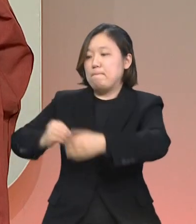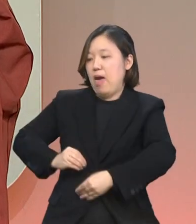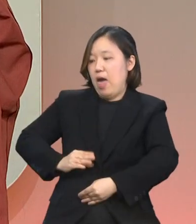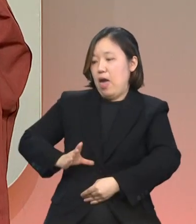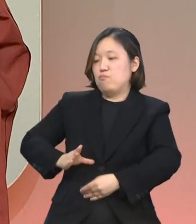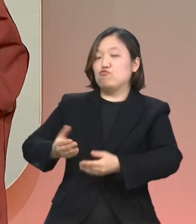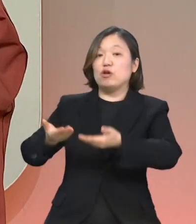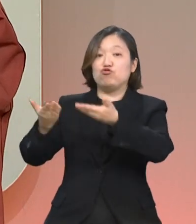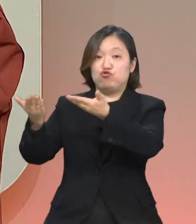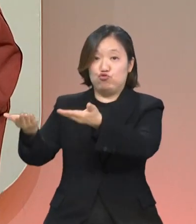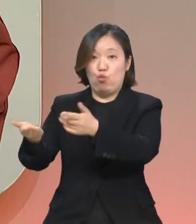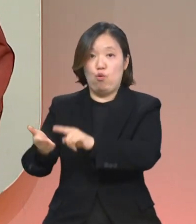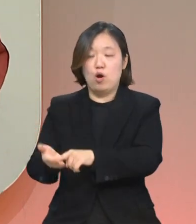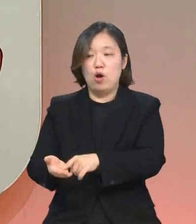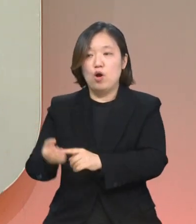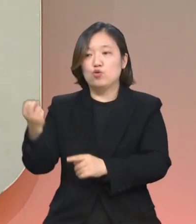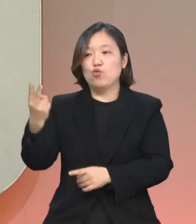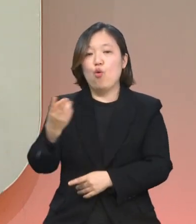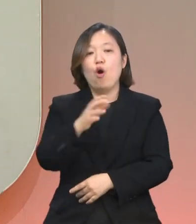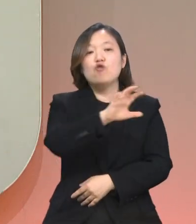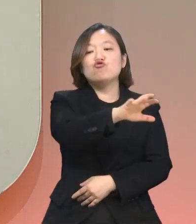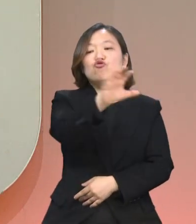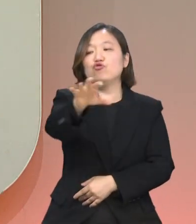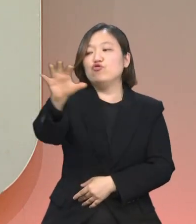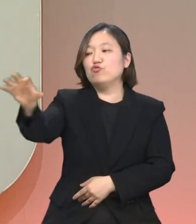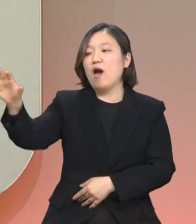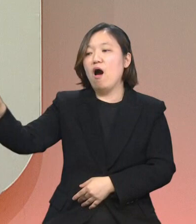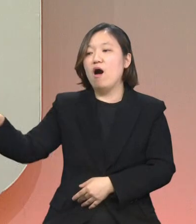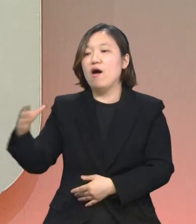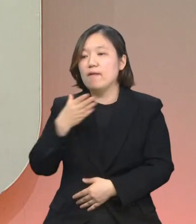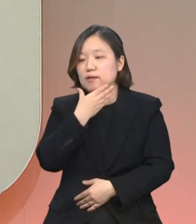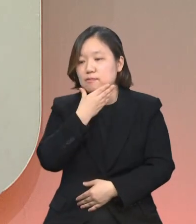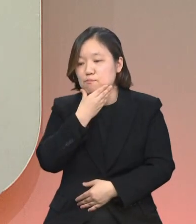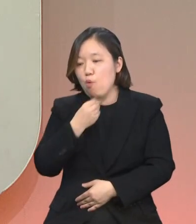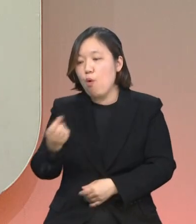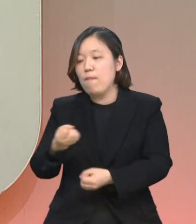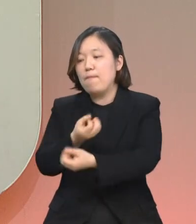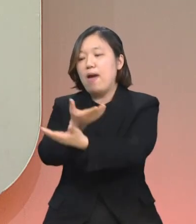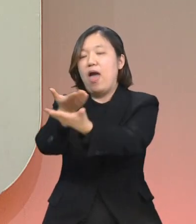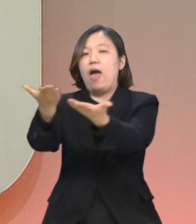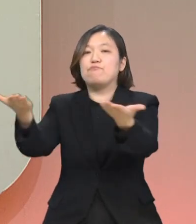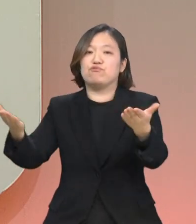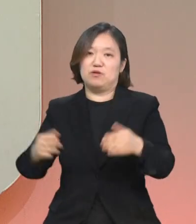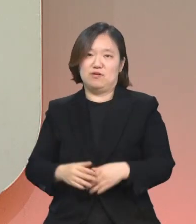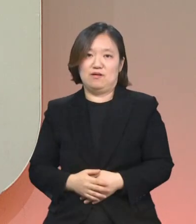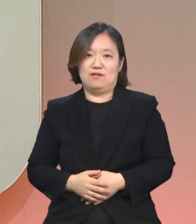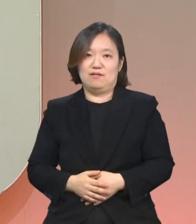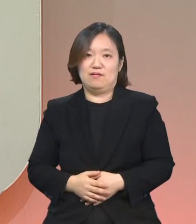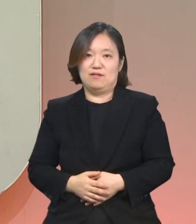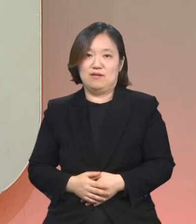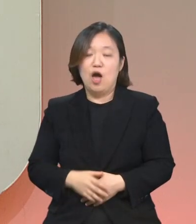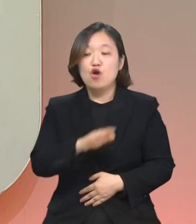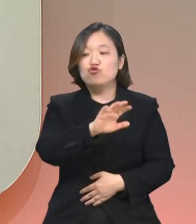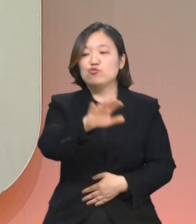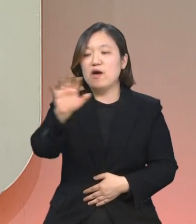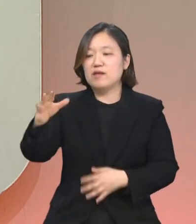주변에 그렇게 좀 덕을 많이 베풀었대요 아 사람이 좀 인덕이 있다 소리들을 정도로